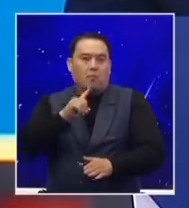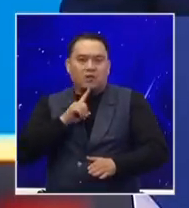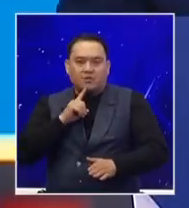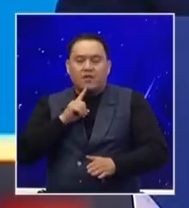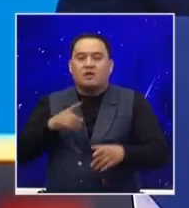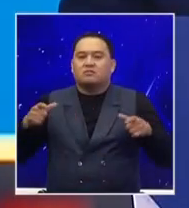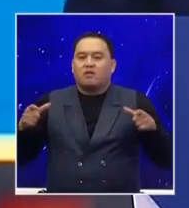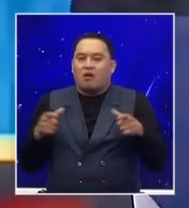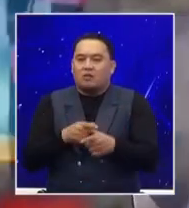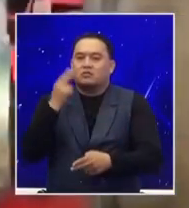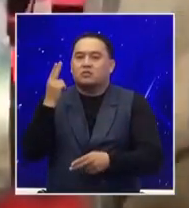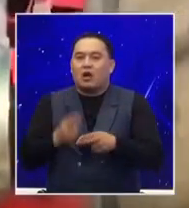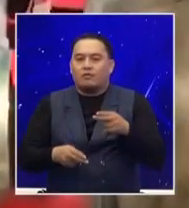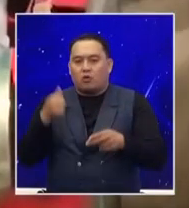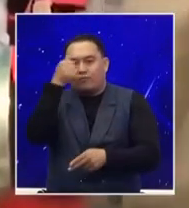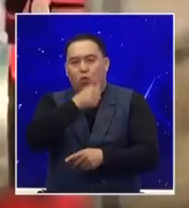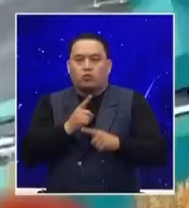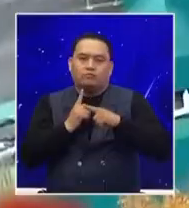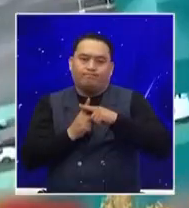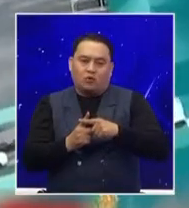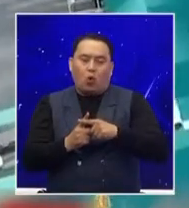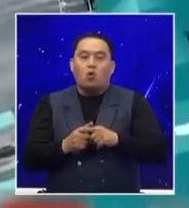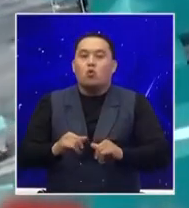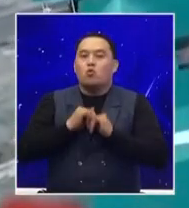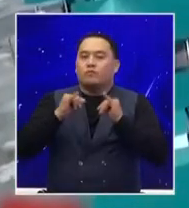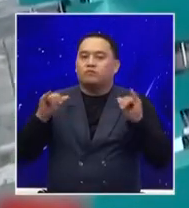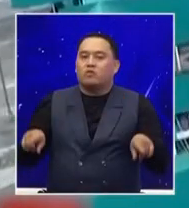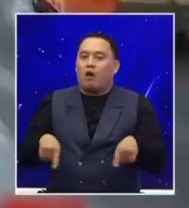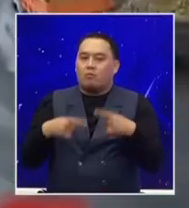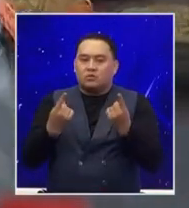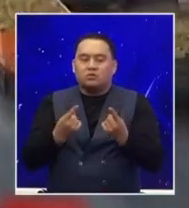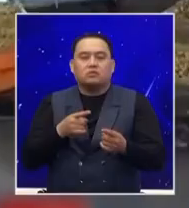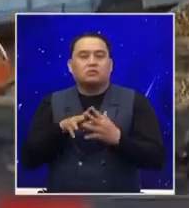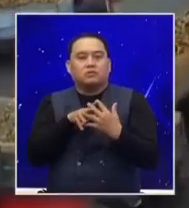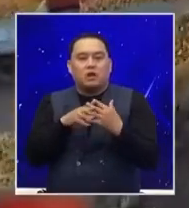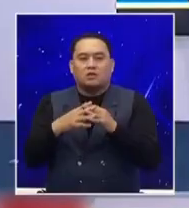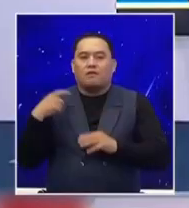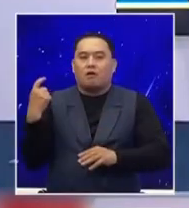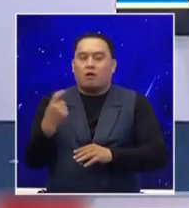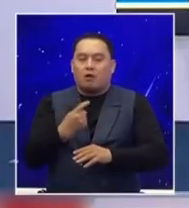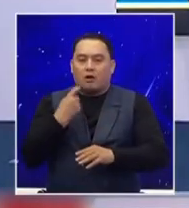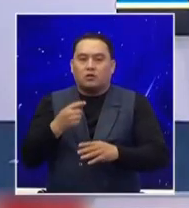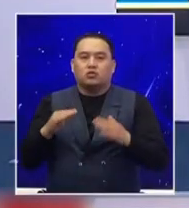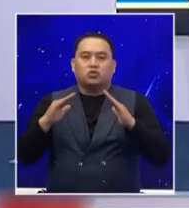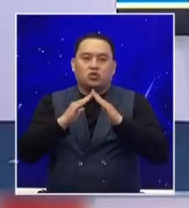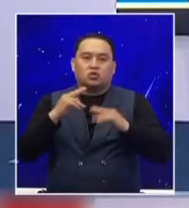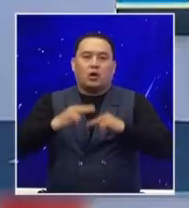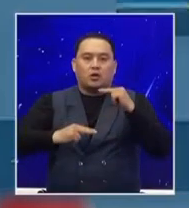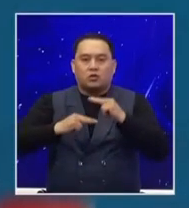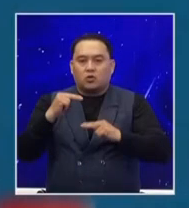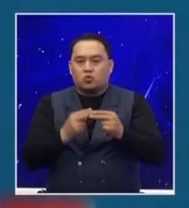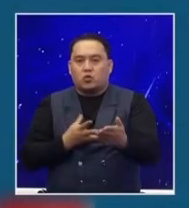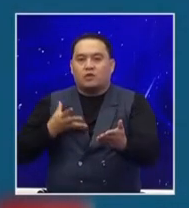на пандемию, регион завершает год в плюсе, обеспечив рост промышленности, продуктивности сельского хозяйства, жилищного строительства,